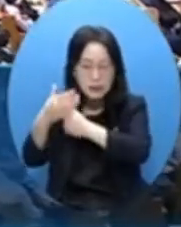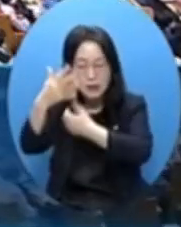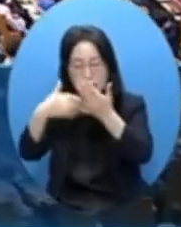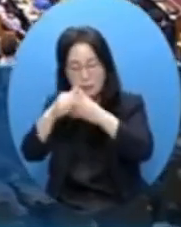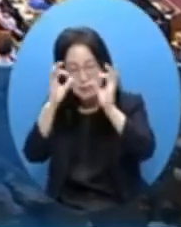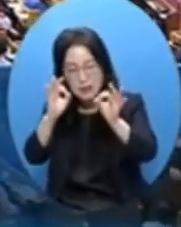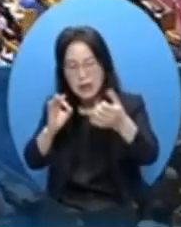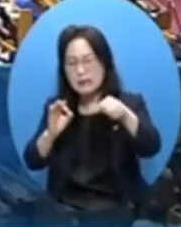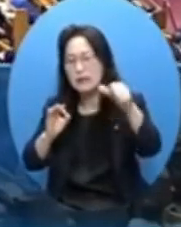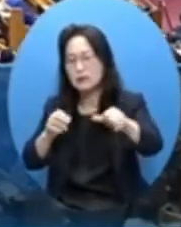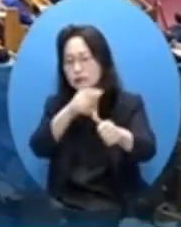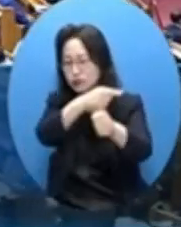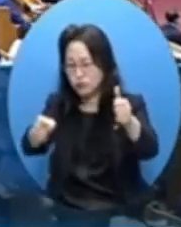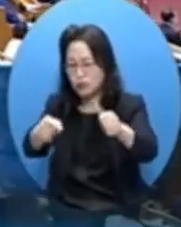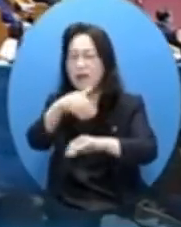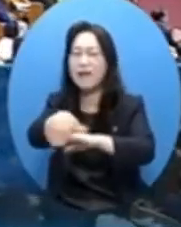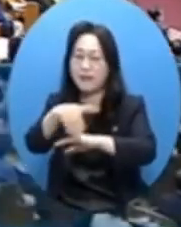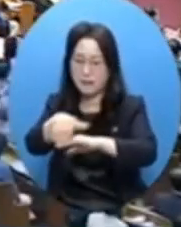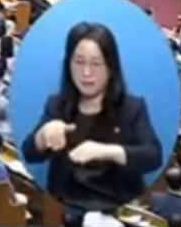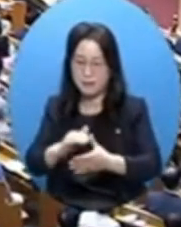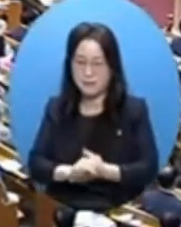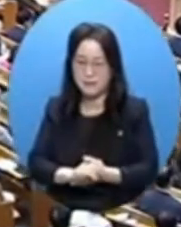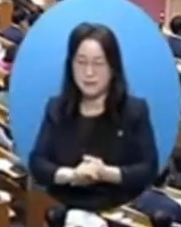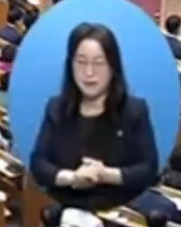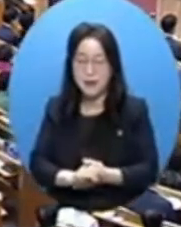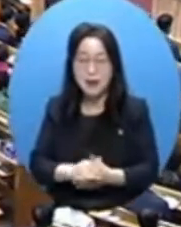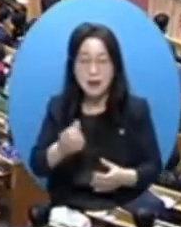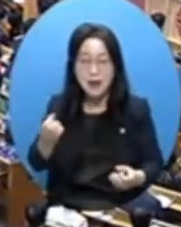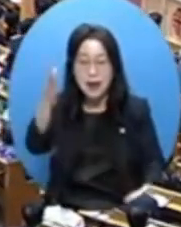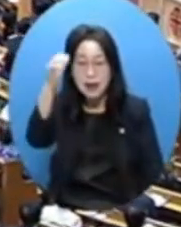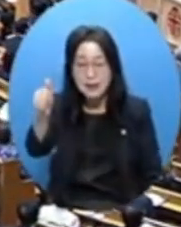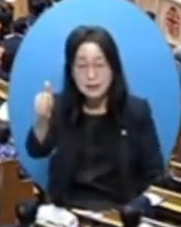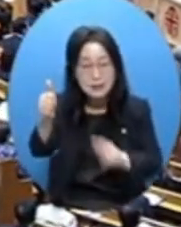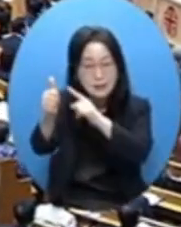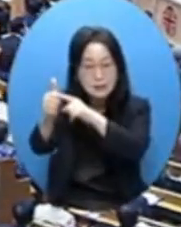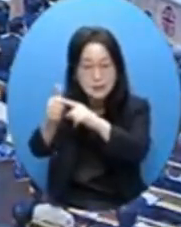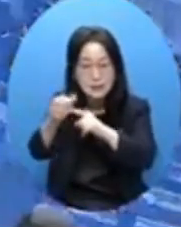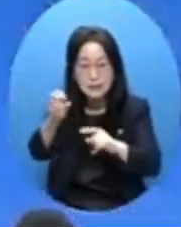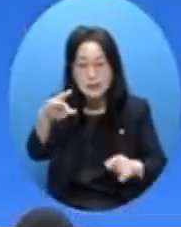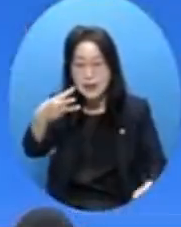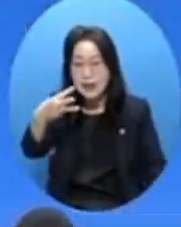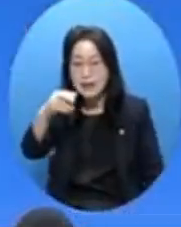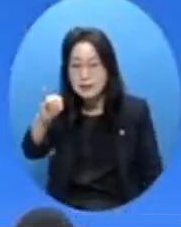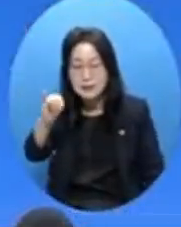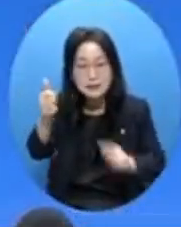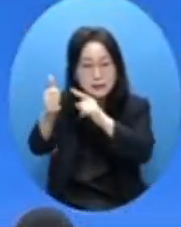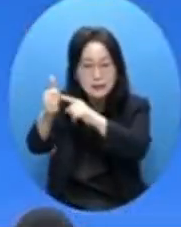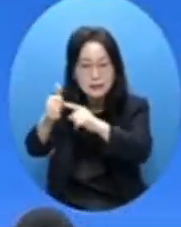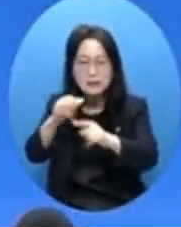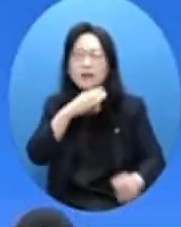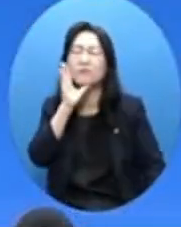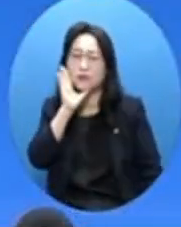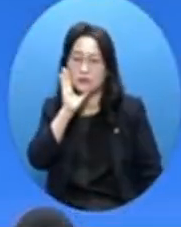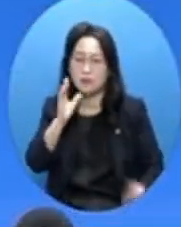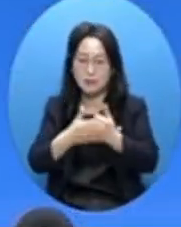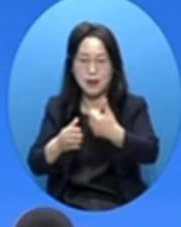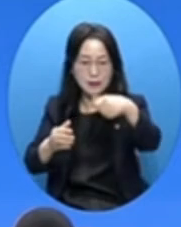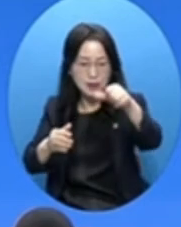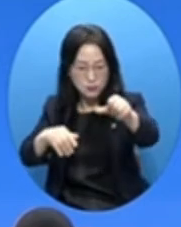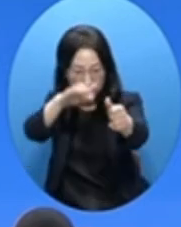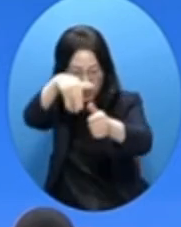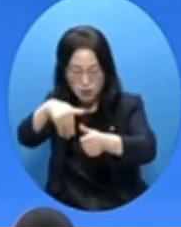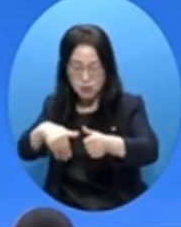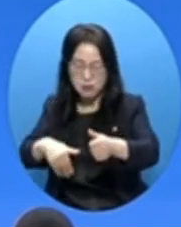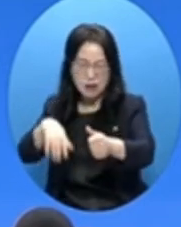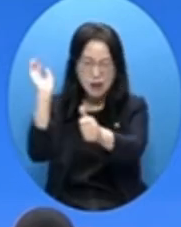이더라 앨리스 장은 열로 에서 아들들을 가난하게 책망하고 행진을 받지